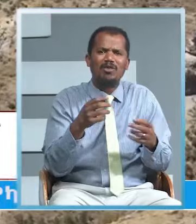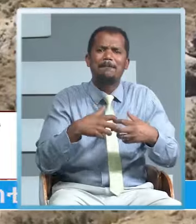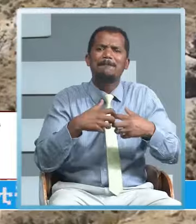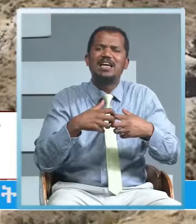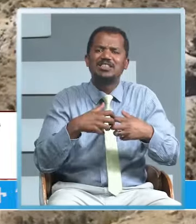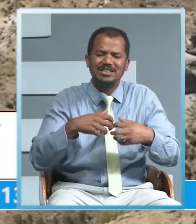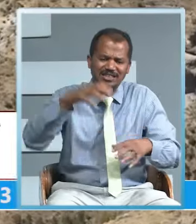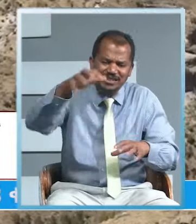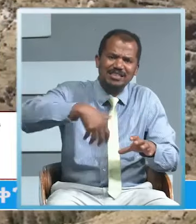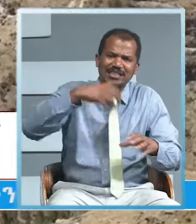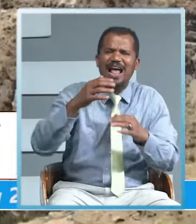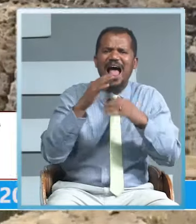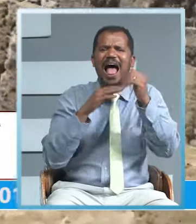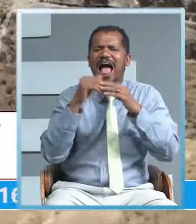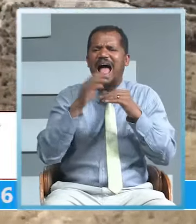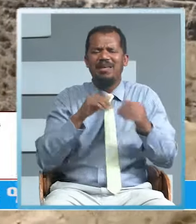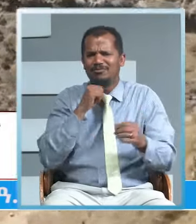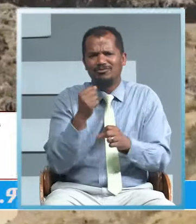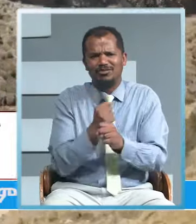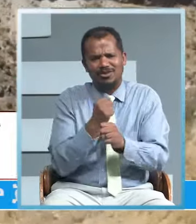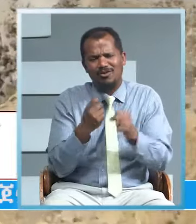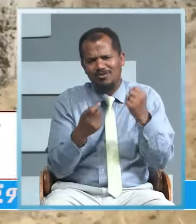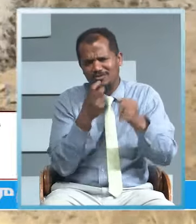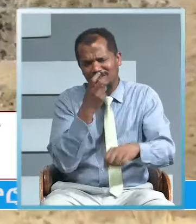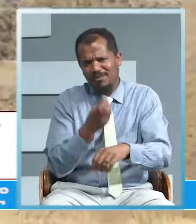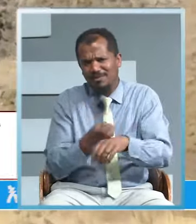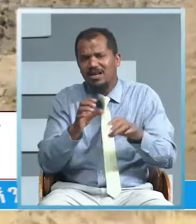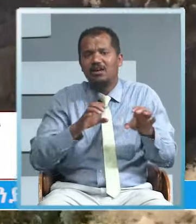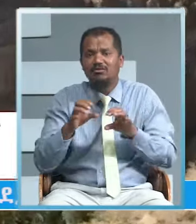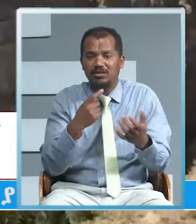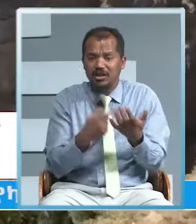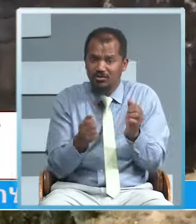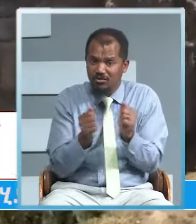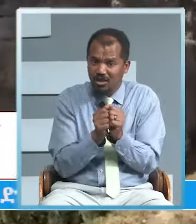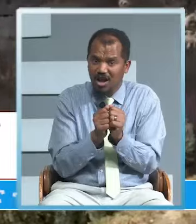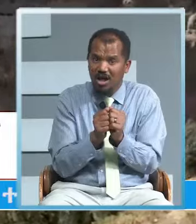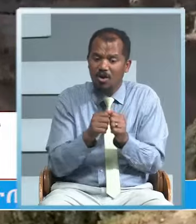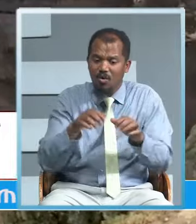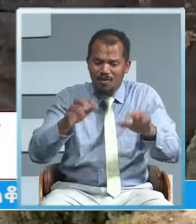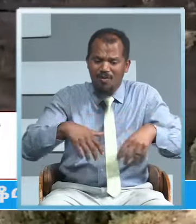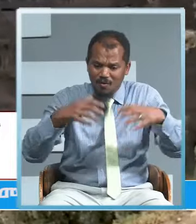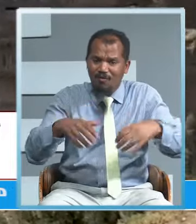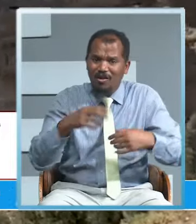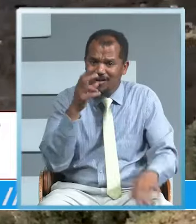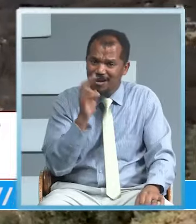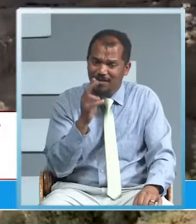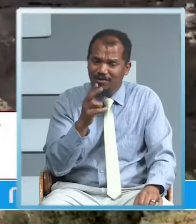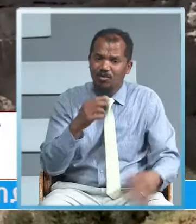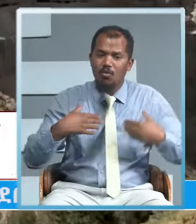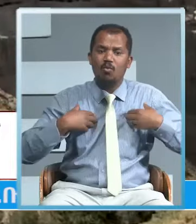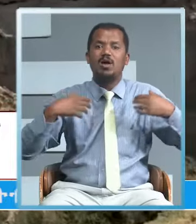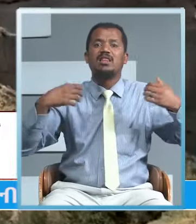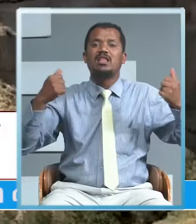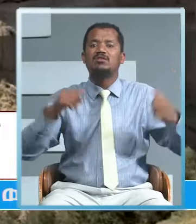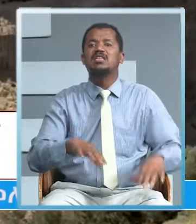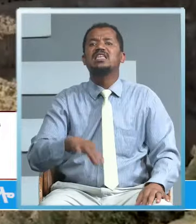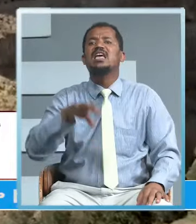ተጠቅሞ ለመቆፈር የተመቻለ መሆኑ ስራውን ፈታኝ አድርጎታል። ከዚሁ ጋር ተያይዞ ቁፋሮውን ለማፋጠንና